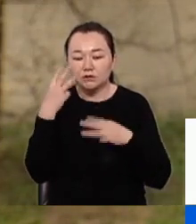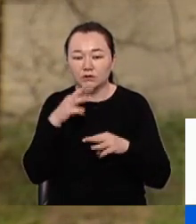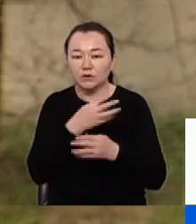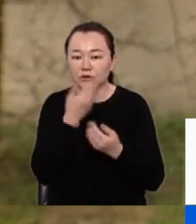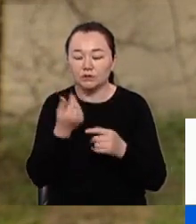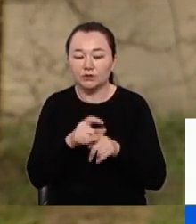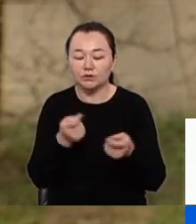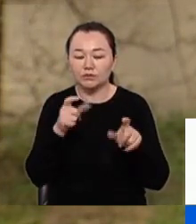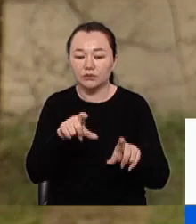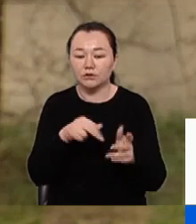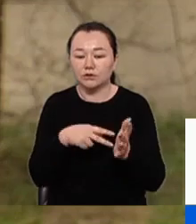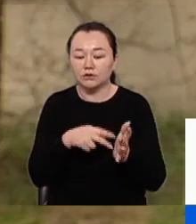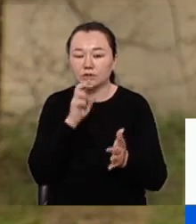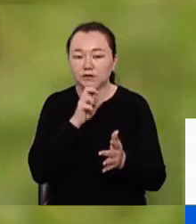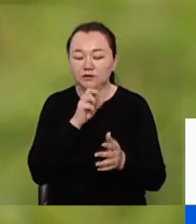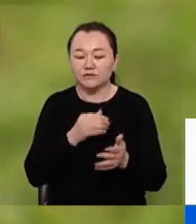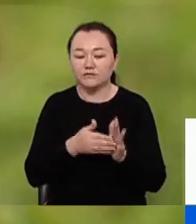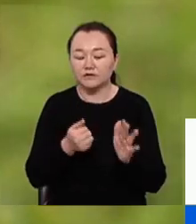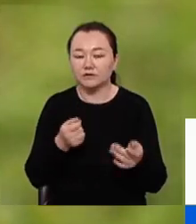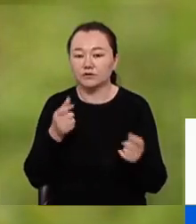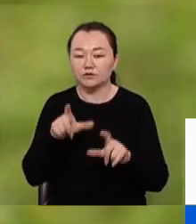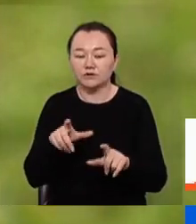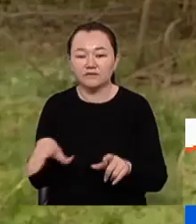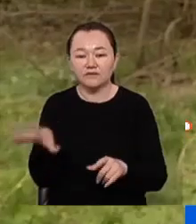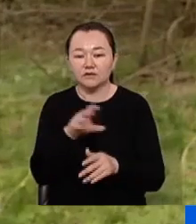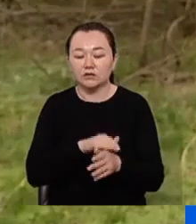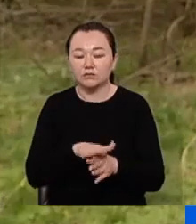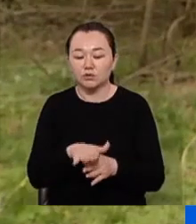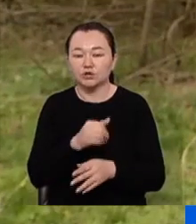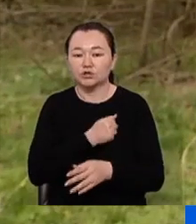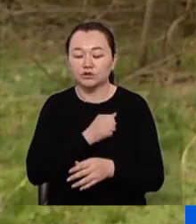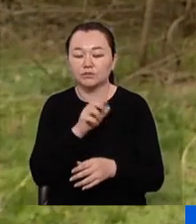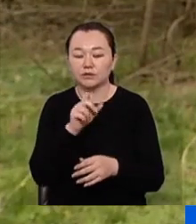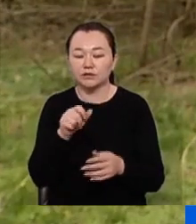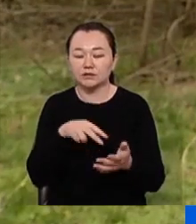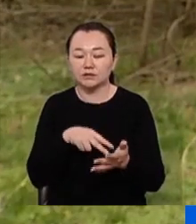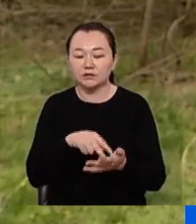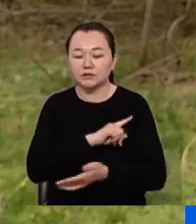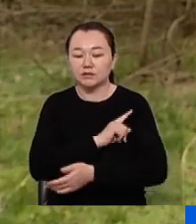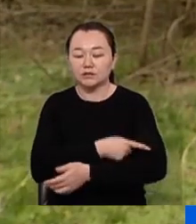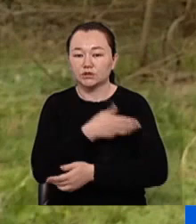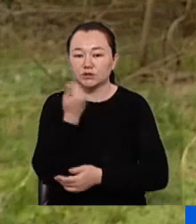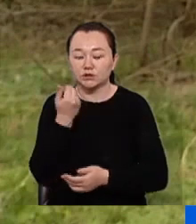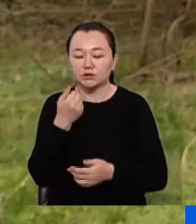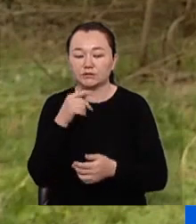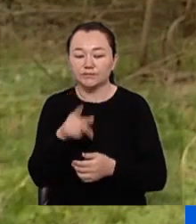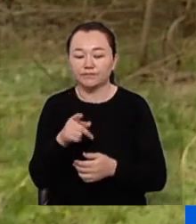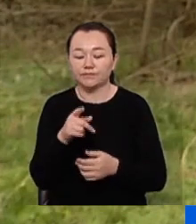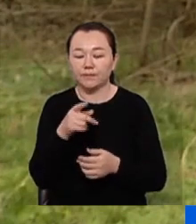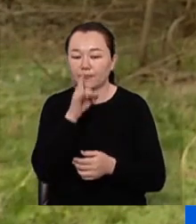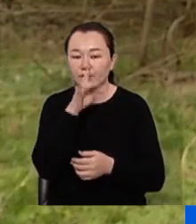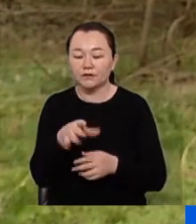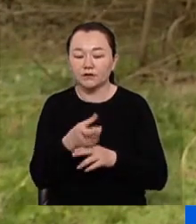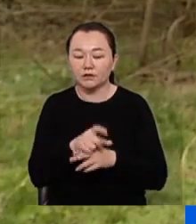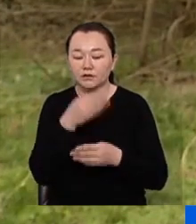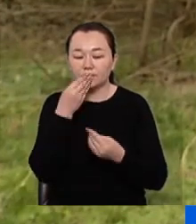цен на бензин вызовет рост почти на все к сожалению базовая ставка здесь бессильна она не